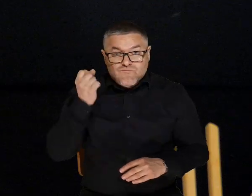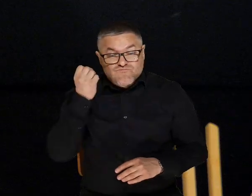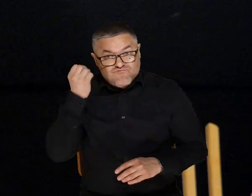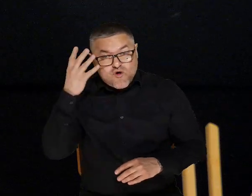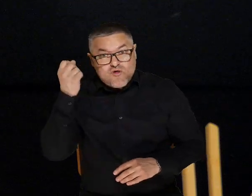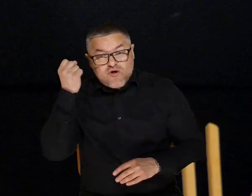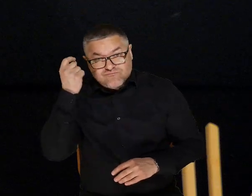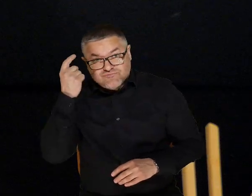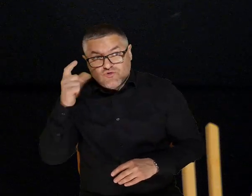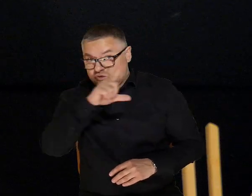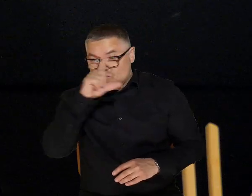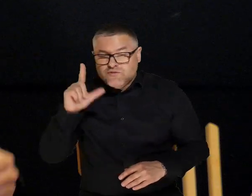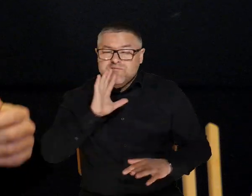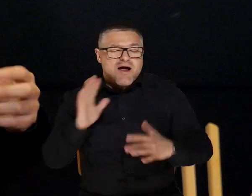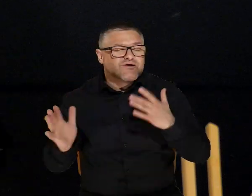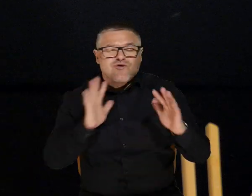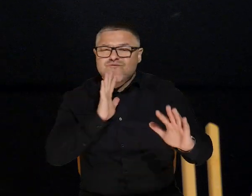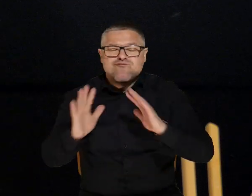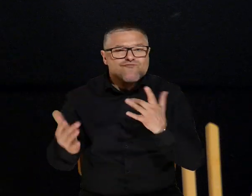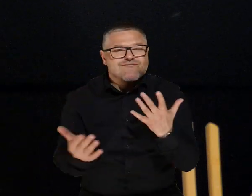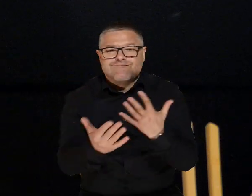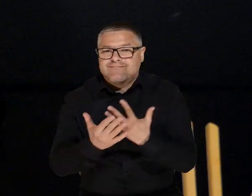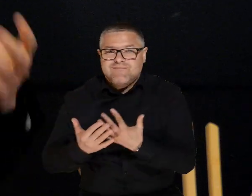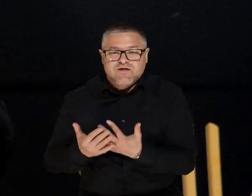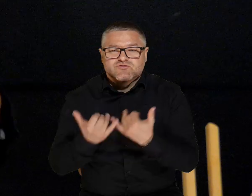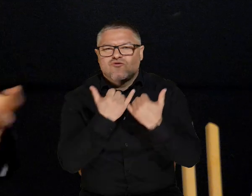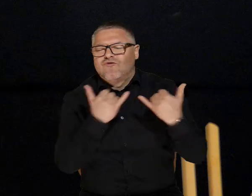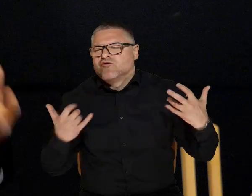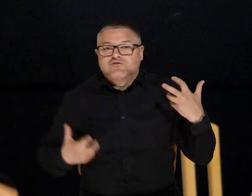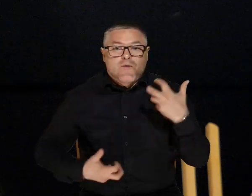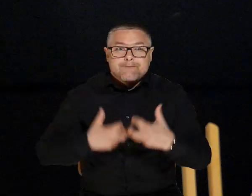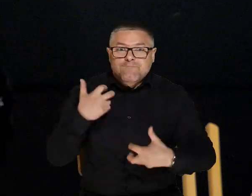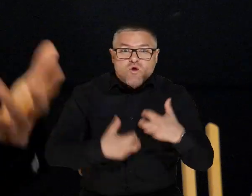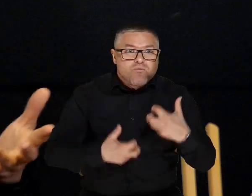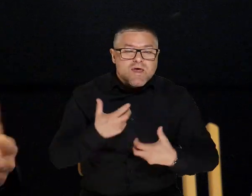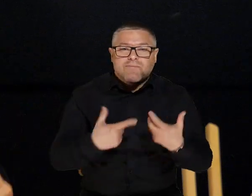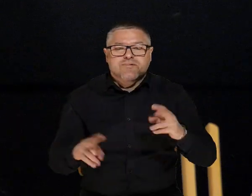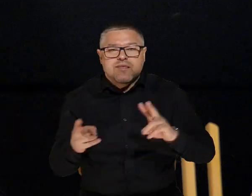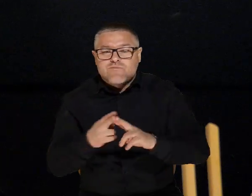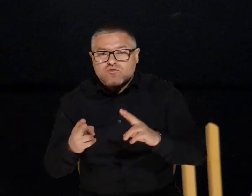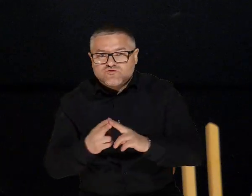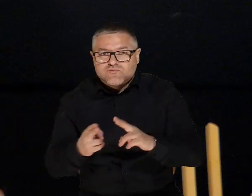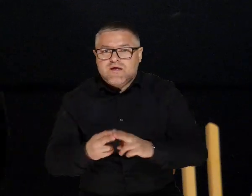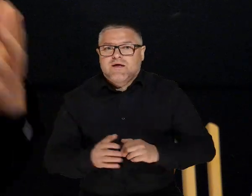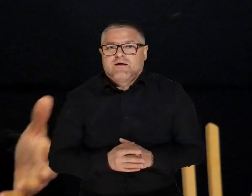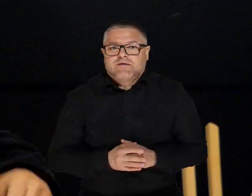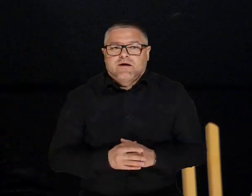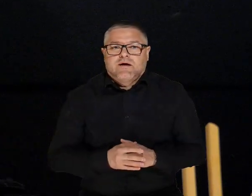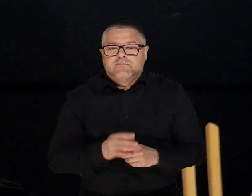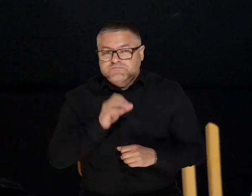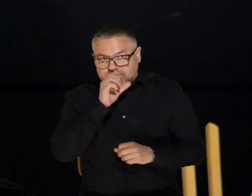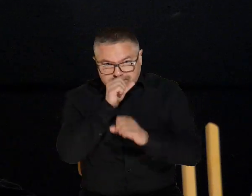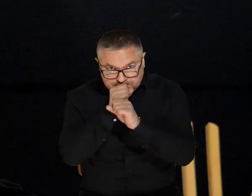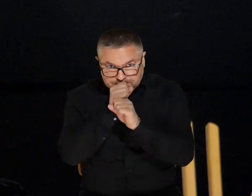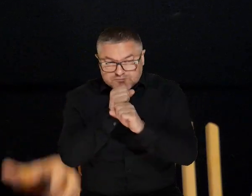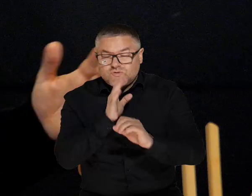intelektualistów były dosyć zbliżone i różne takie problemy też z tego wynikające, nieporozumienia, przemilczenia w